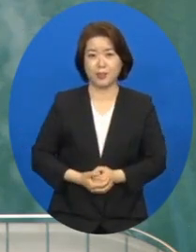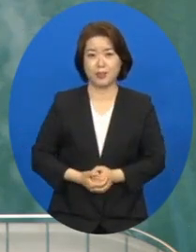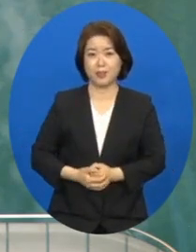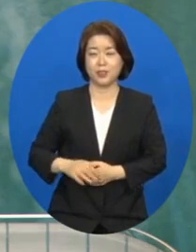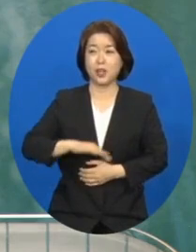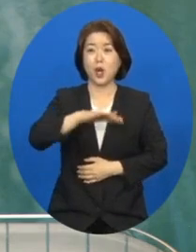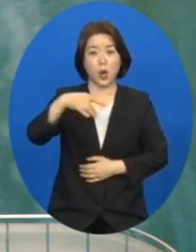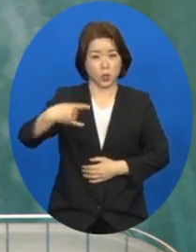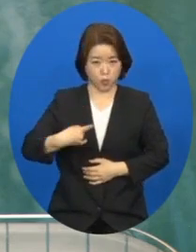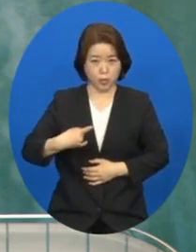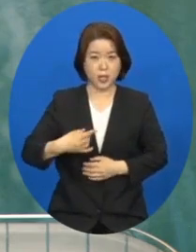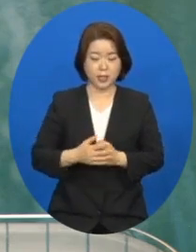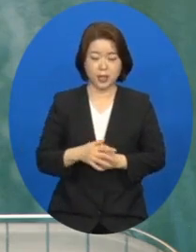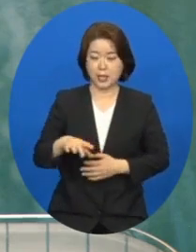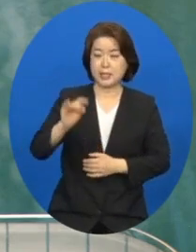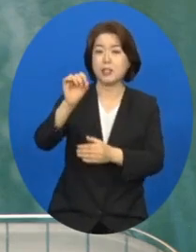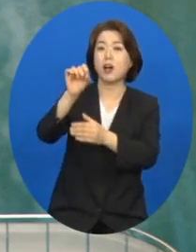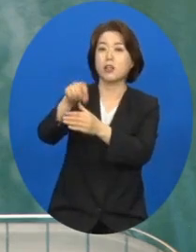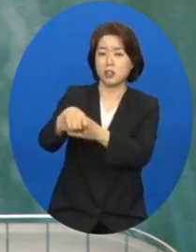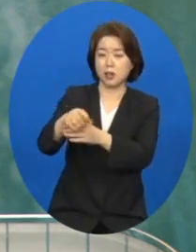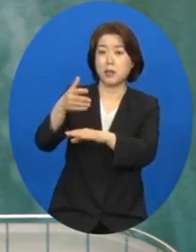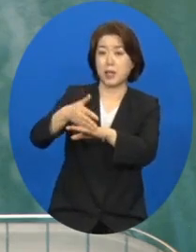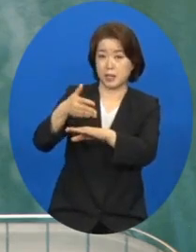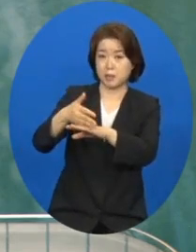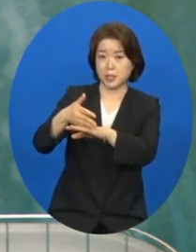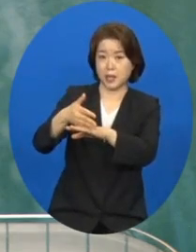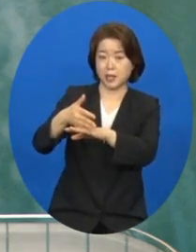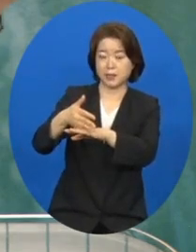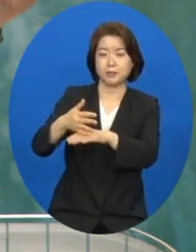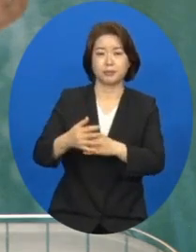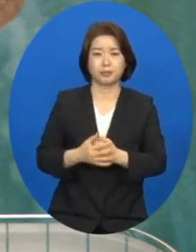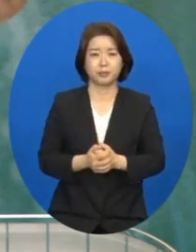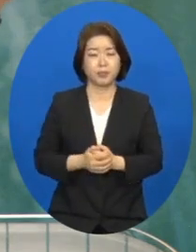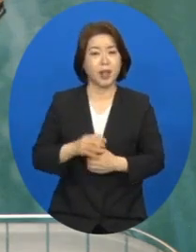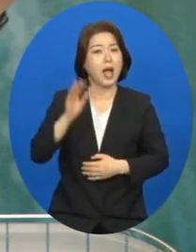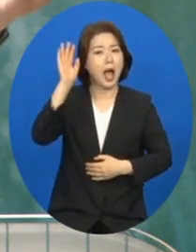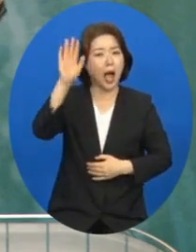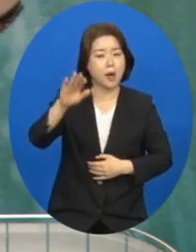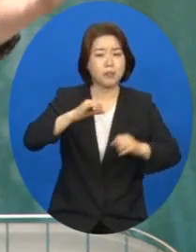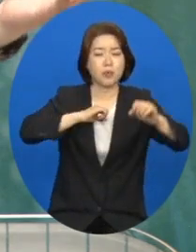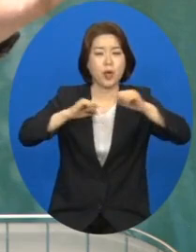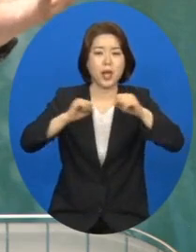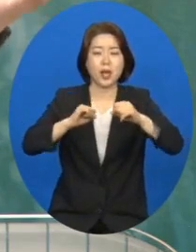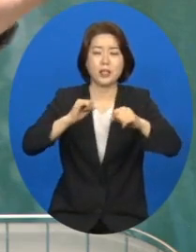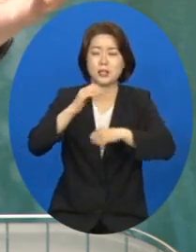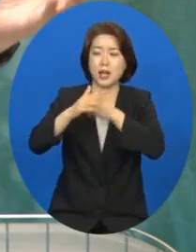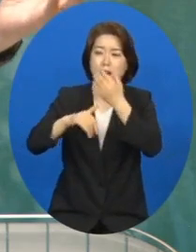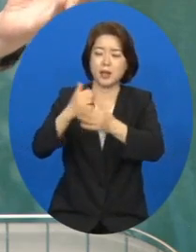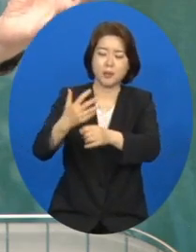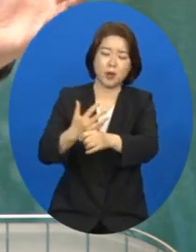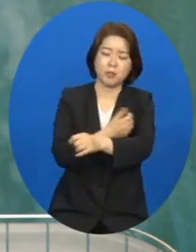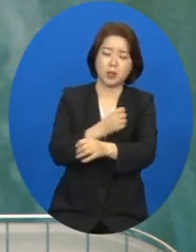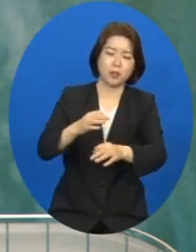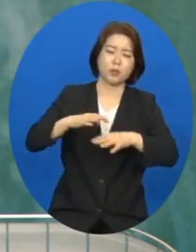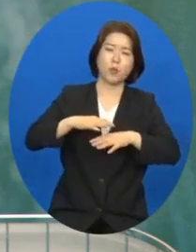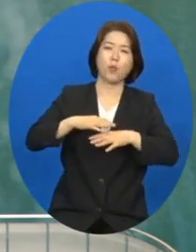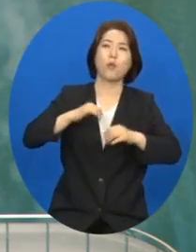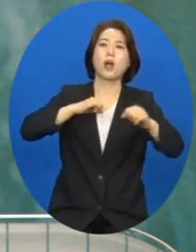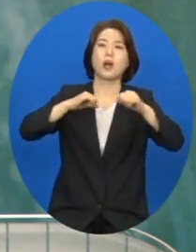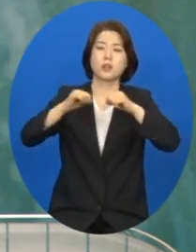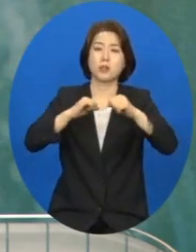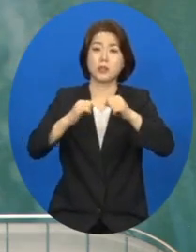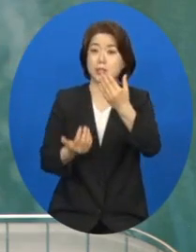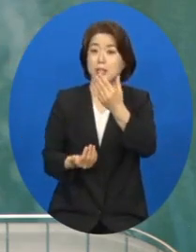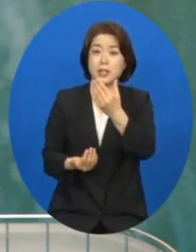우리에게 이 첫 열매 감사는 하나님께서 앞으로 행하실 엄청나고 놀라운 역사들을